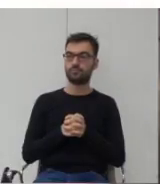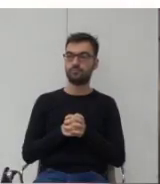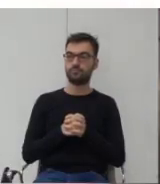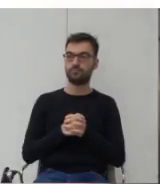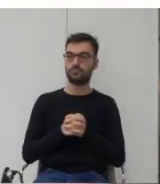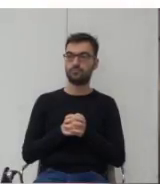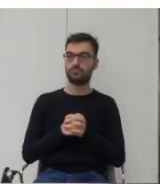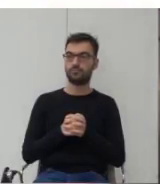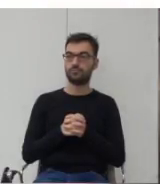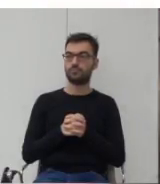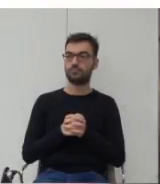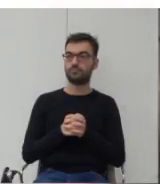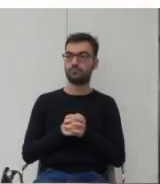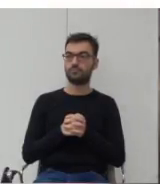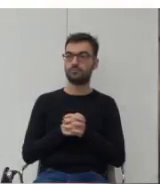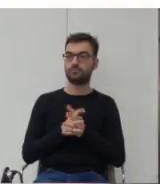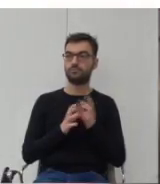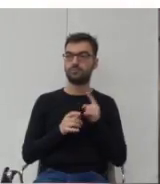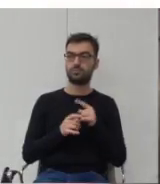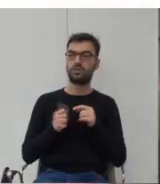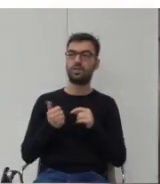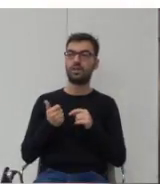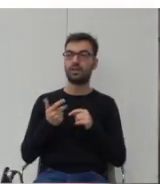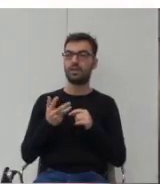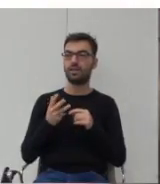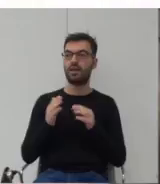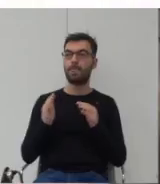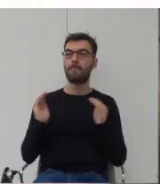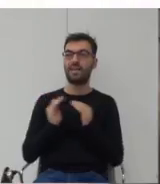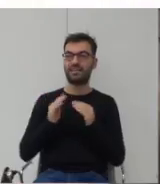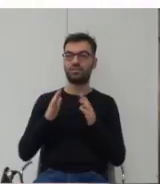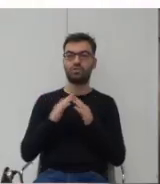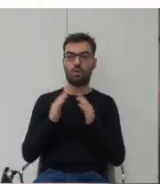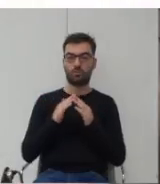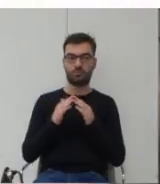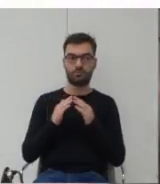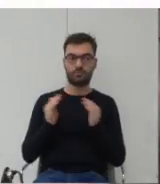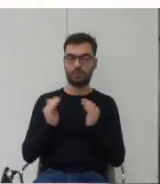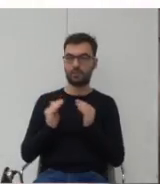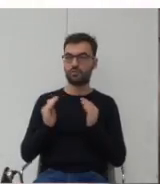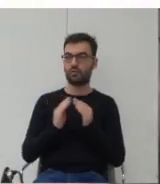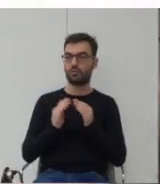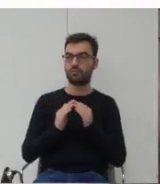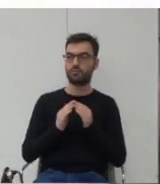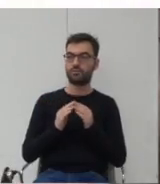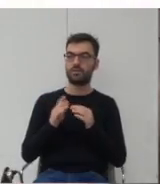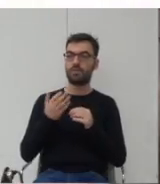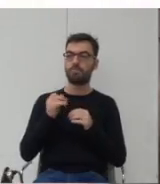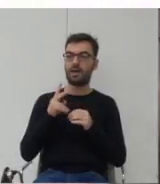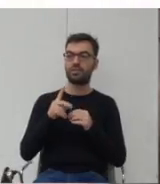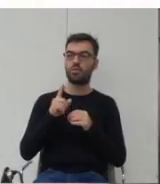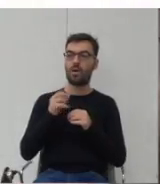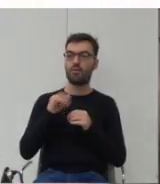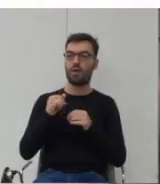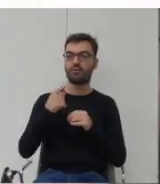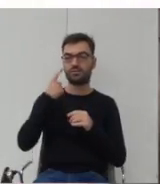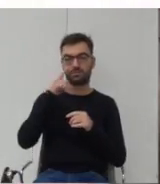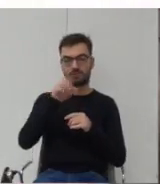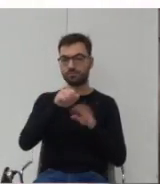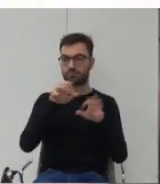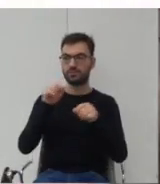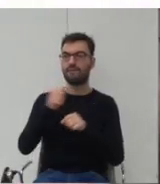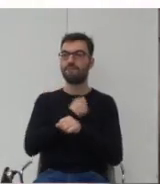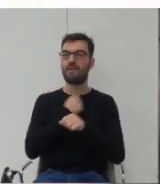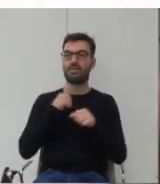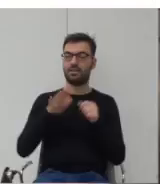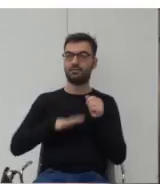tutaj jest historia kilku mikrodomków, które Maciek Łebkowski zlokalizował na terenie